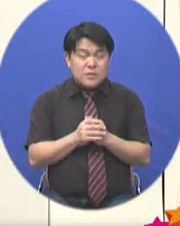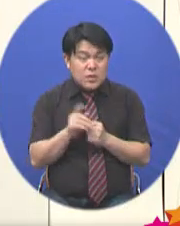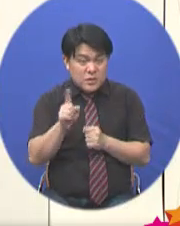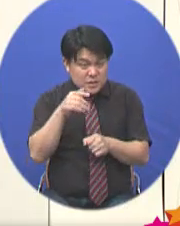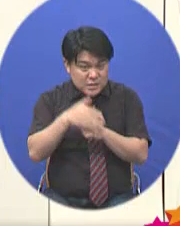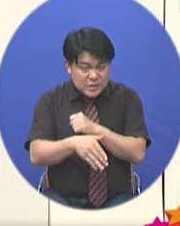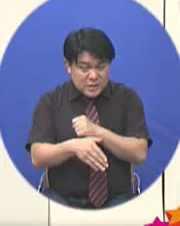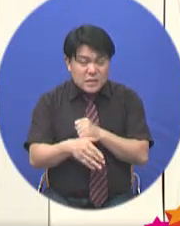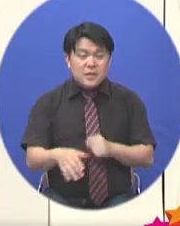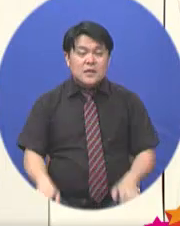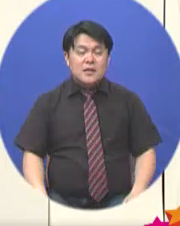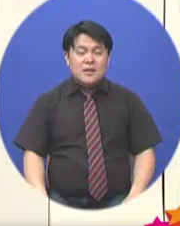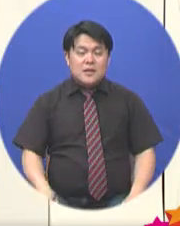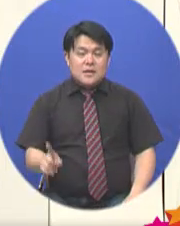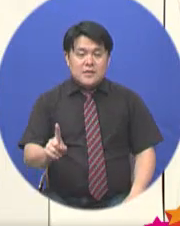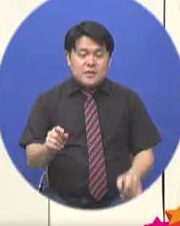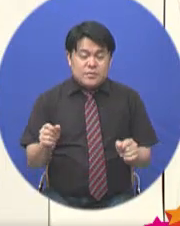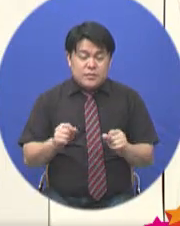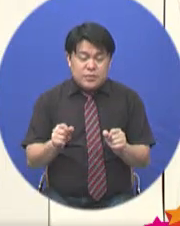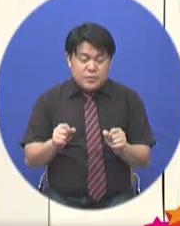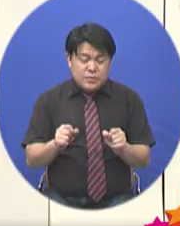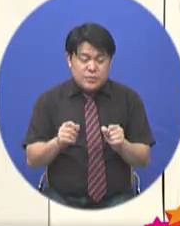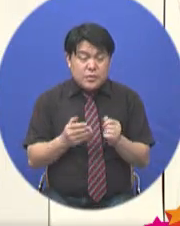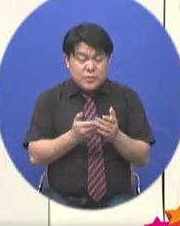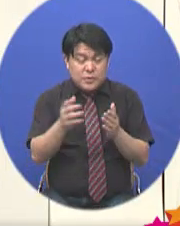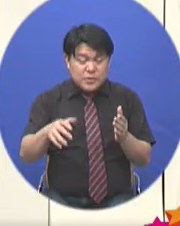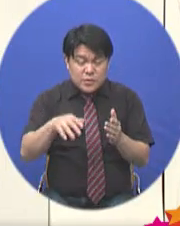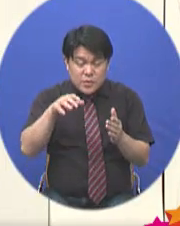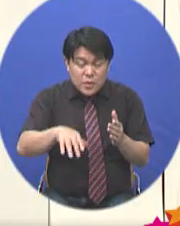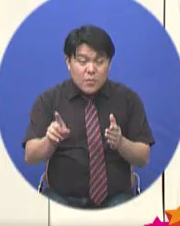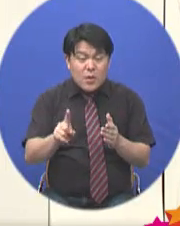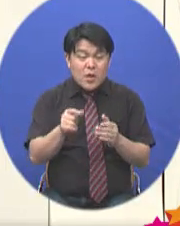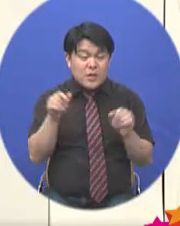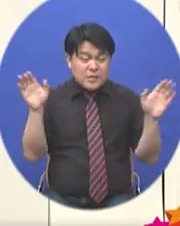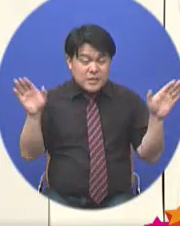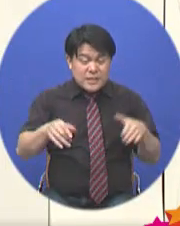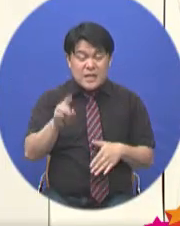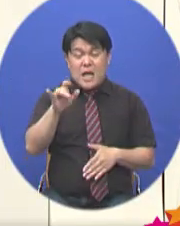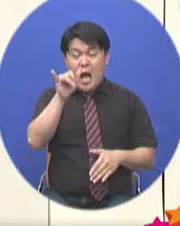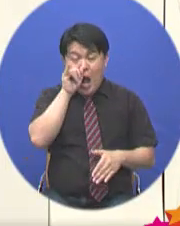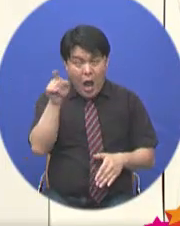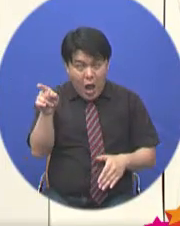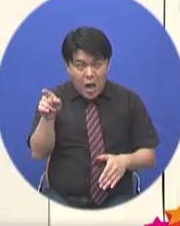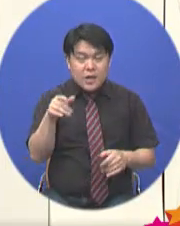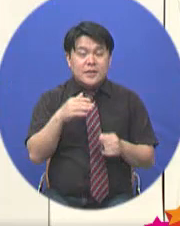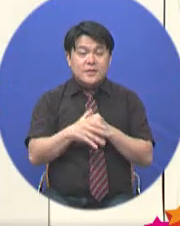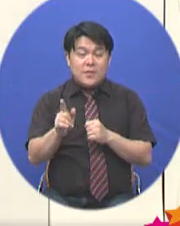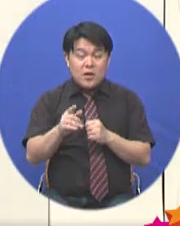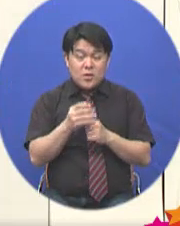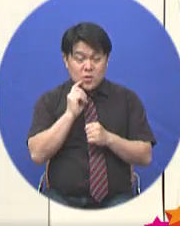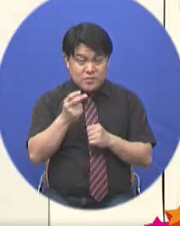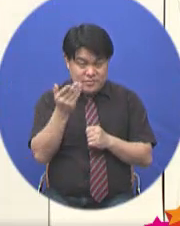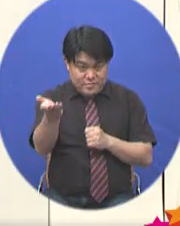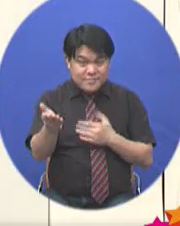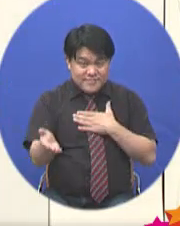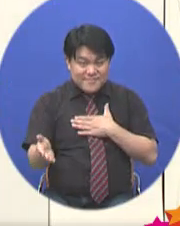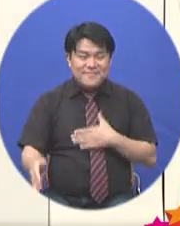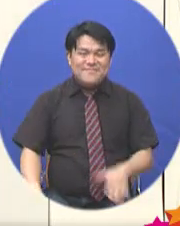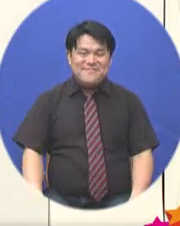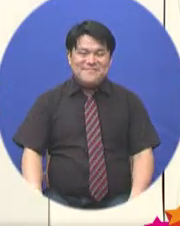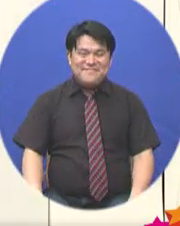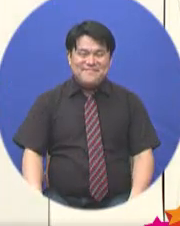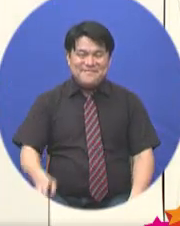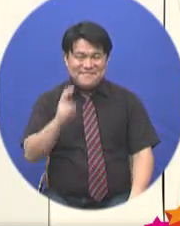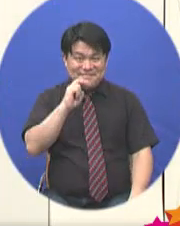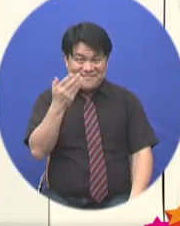있는 외로 싸늘한 호숫가에 물새 한 마리 쫙 불러주세요. 네.